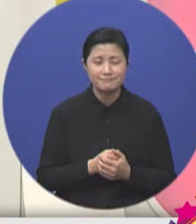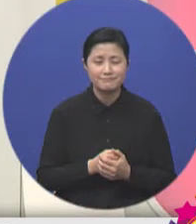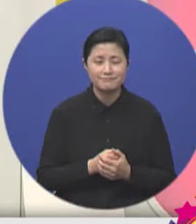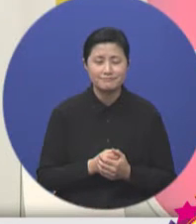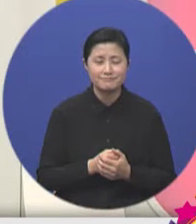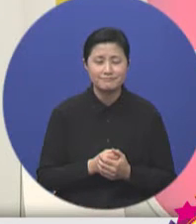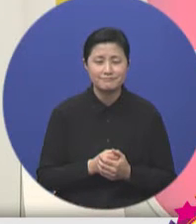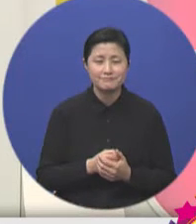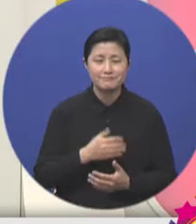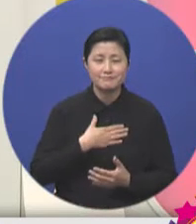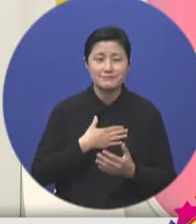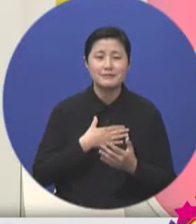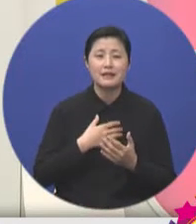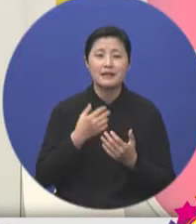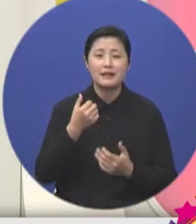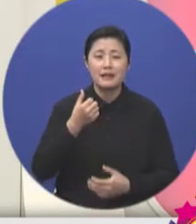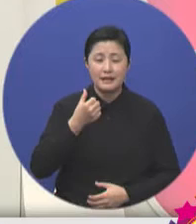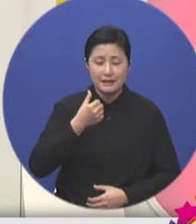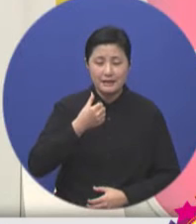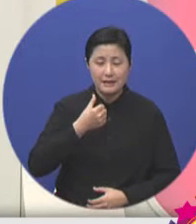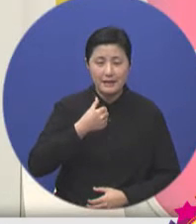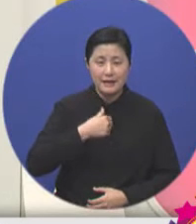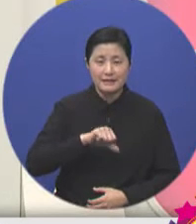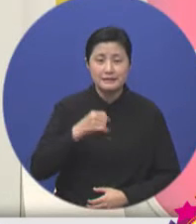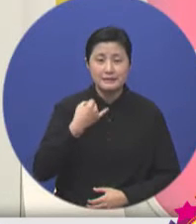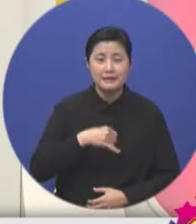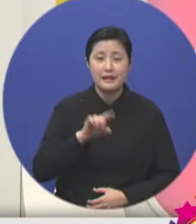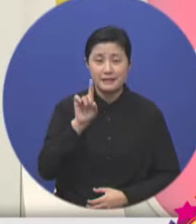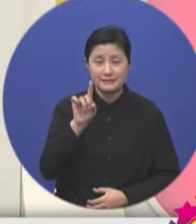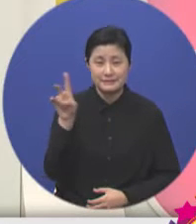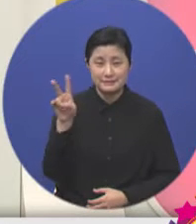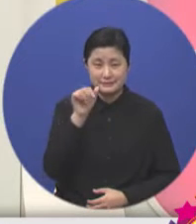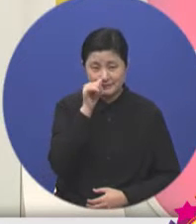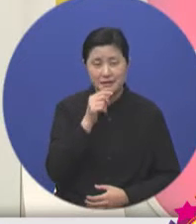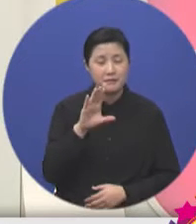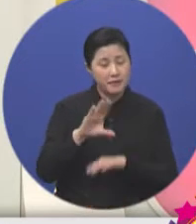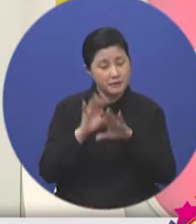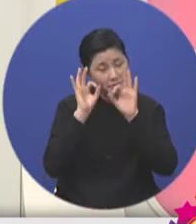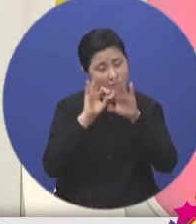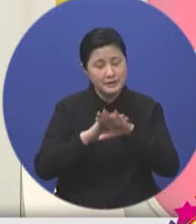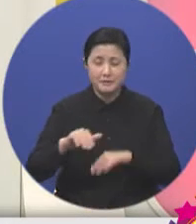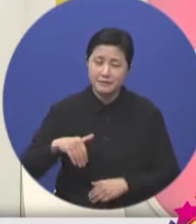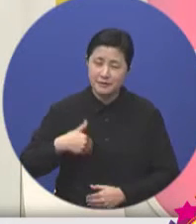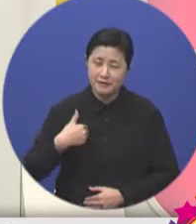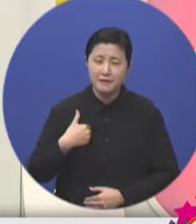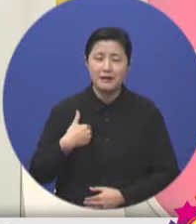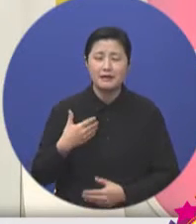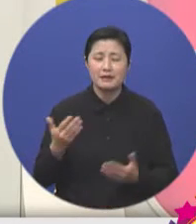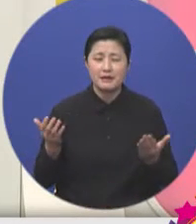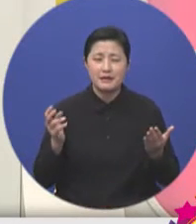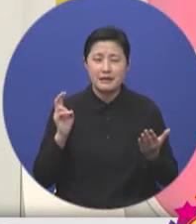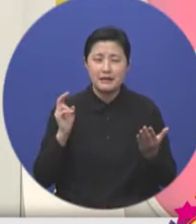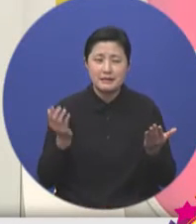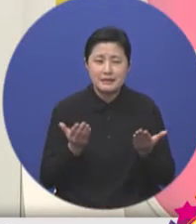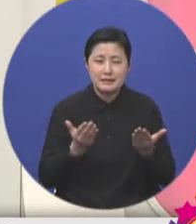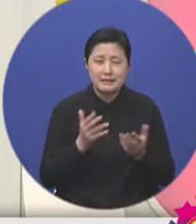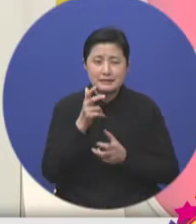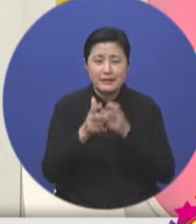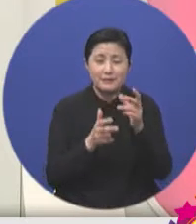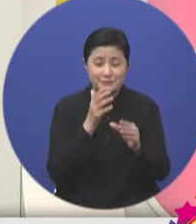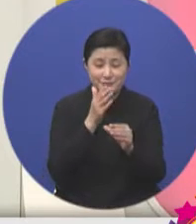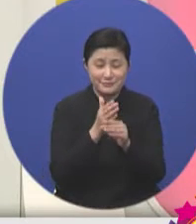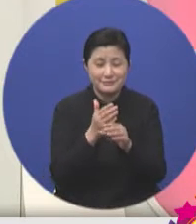뭐 남매인데. 네. 지금 뭐 방송 들을지 모르는데 방송을 못 들을 거야. 아마 조만